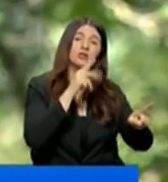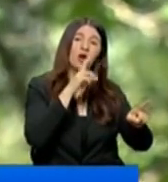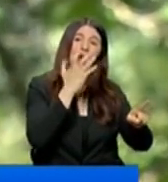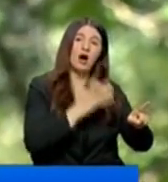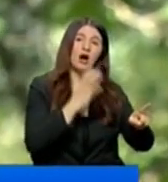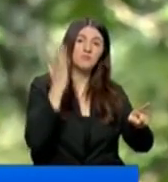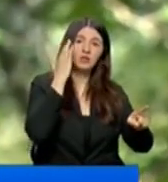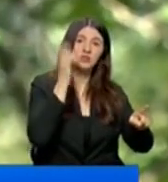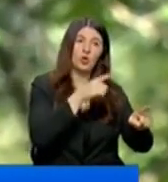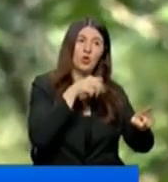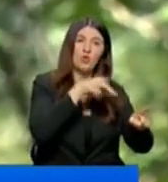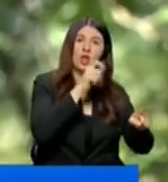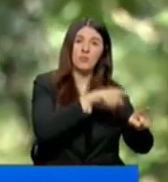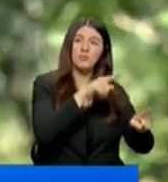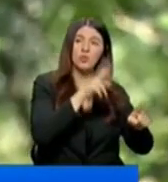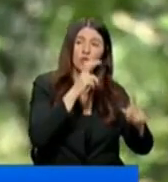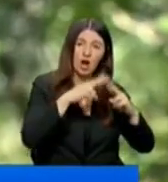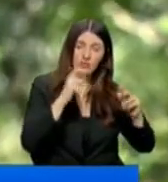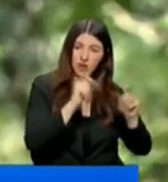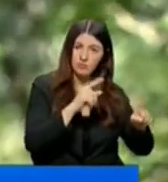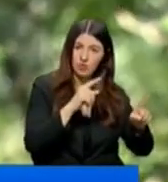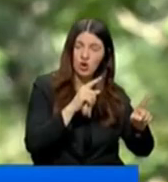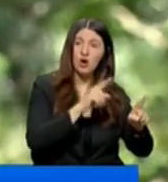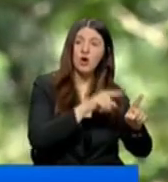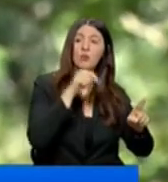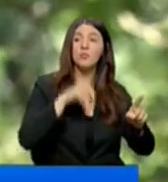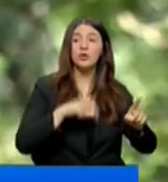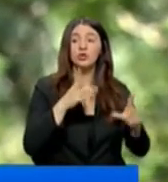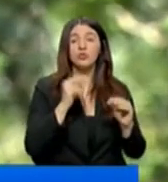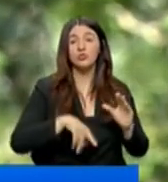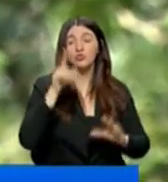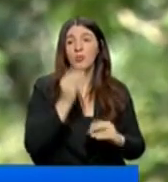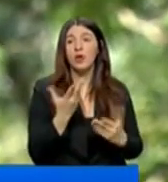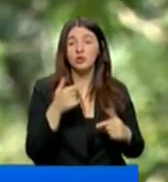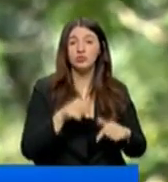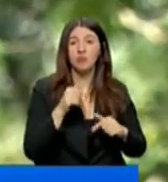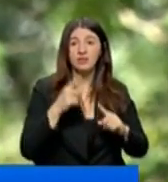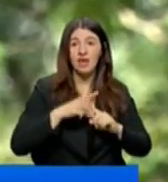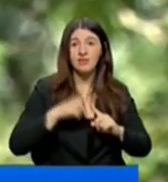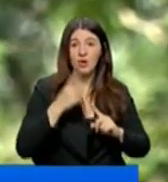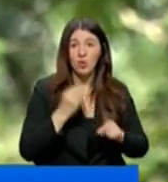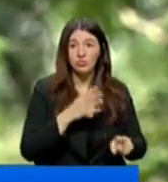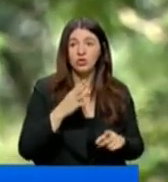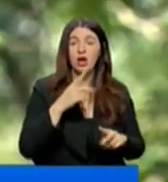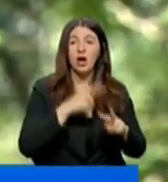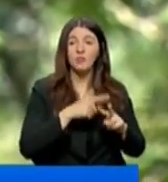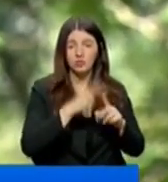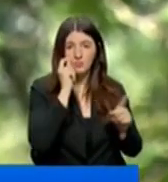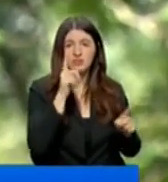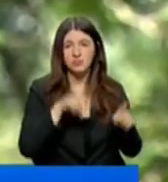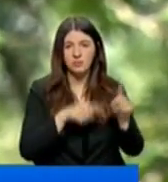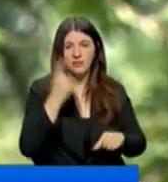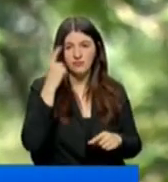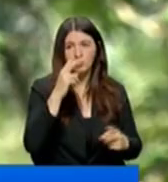Bir, buna ilişkin analizler yapıyor Murat Yetkin. Bugün de çok gündem oldu. Hatta şu anda trend topik Abdülkadir Selvi, ki zaman